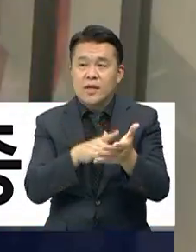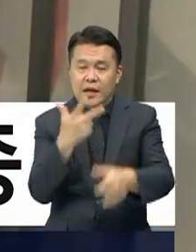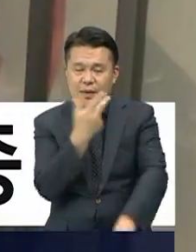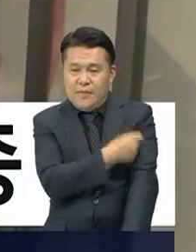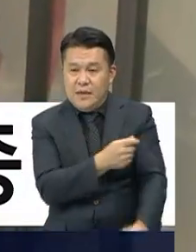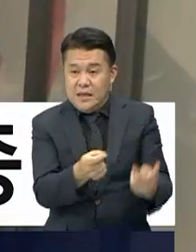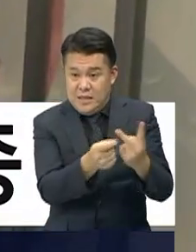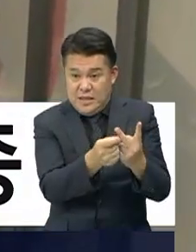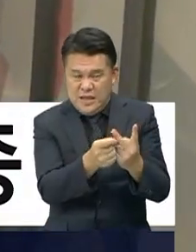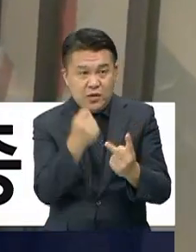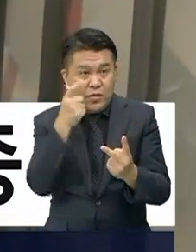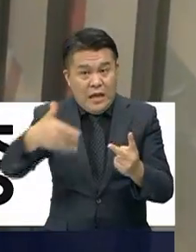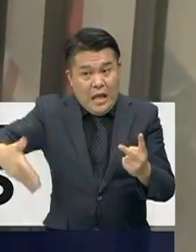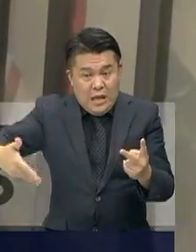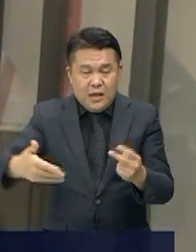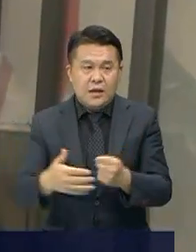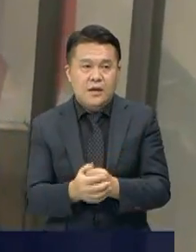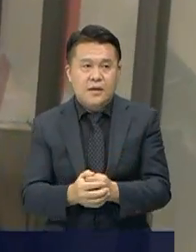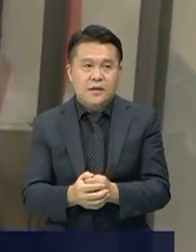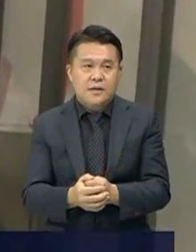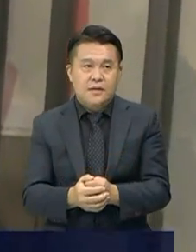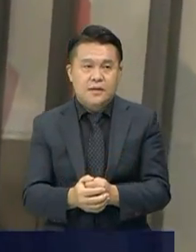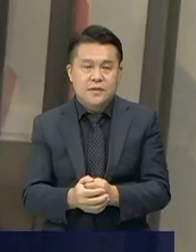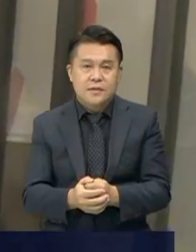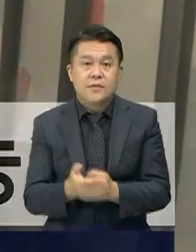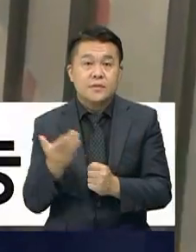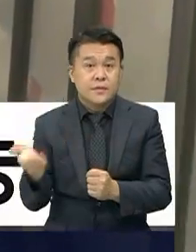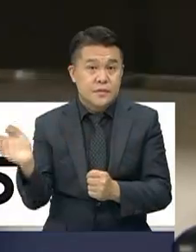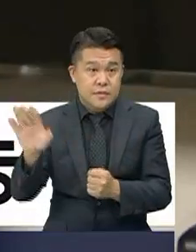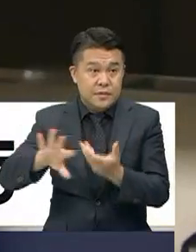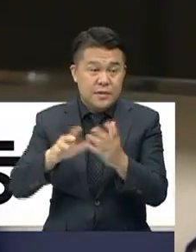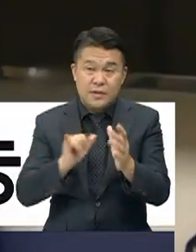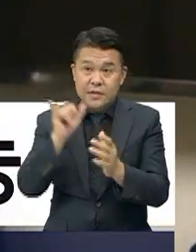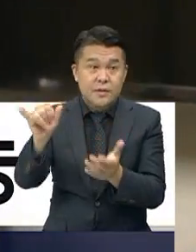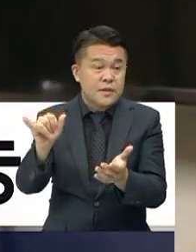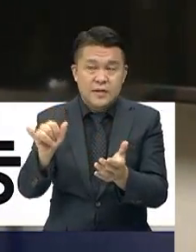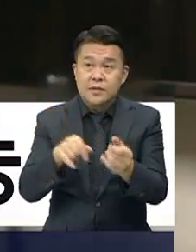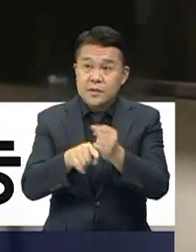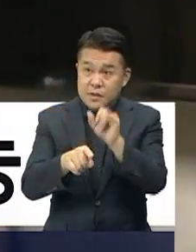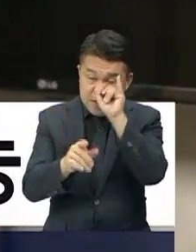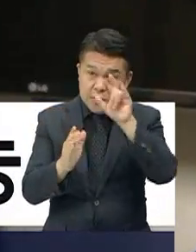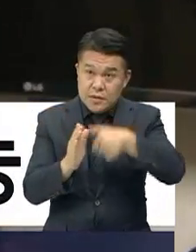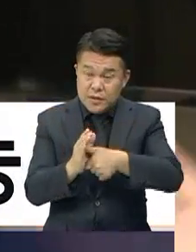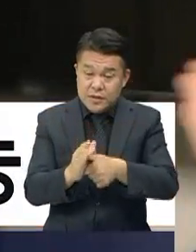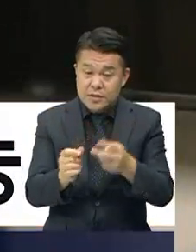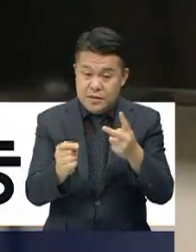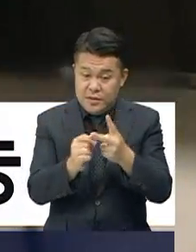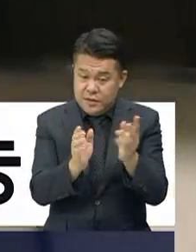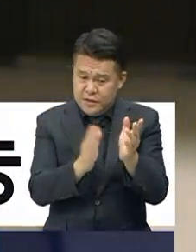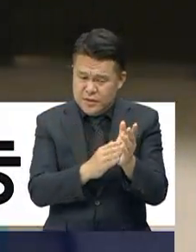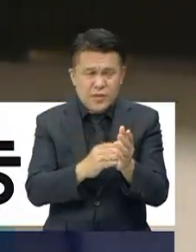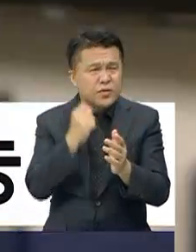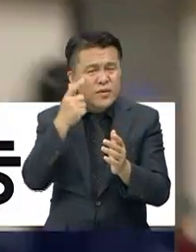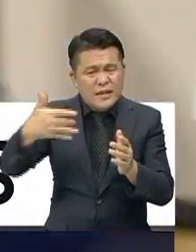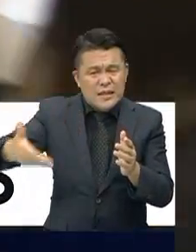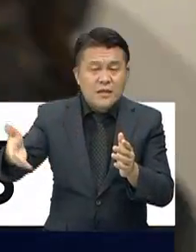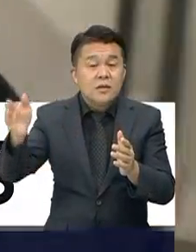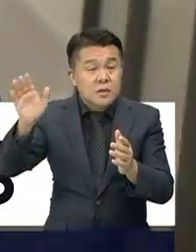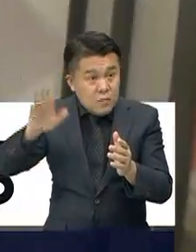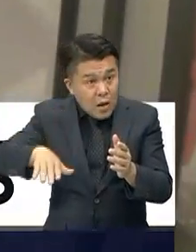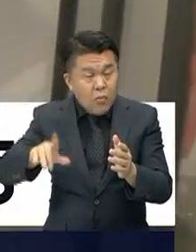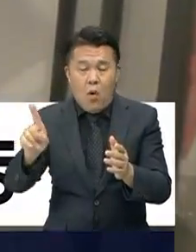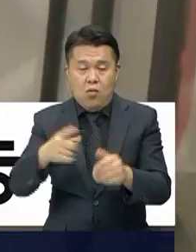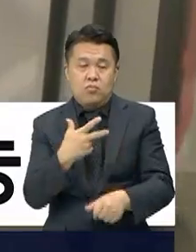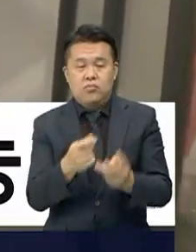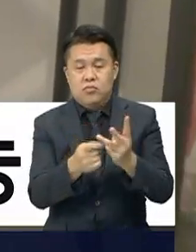아직 6개월이 지나지 않았기 때문입니다. 다만 해외 출국 등의 사유가 있는 경우 2차 접종일로부터 6개월이 지나지